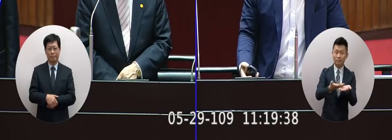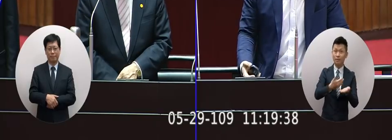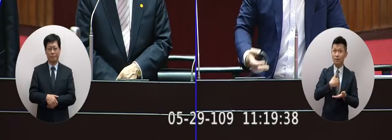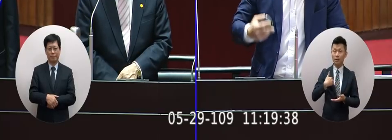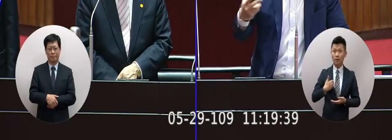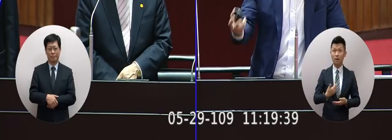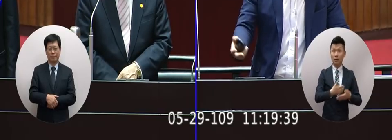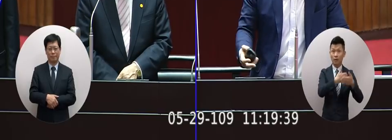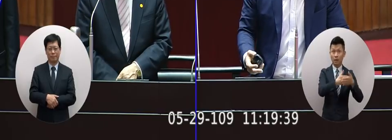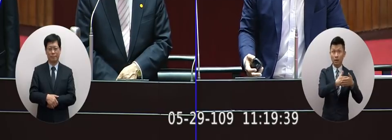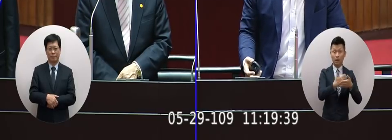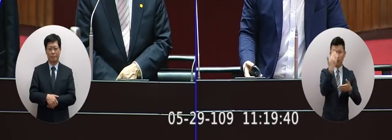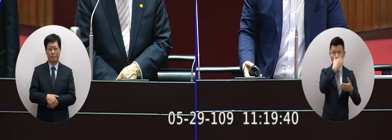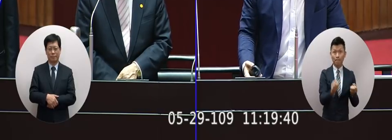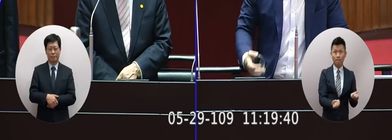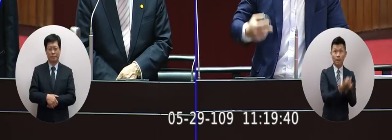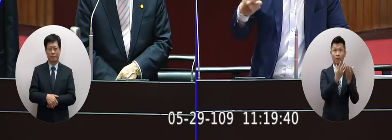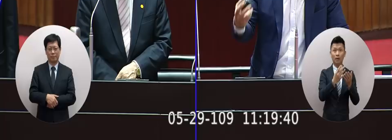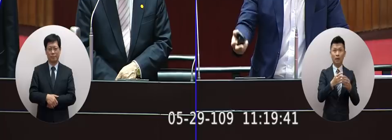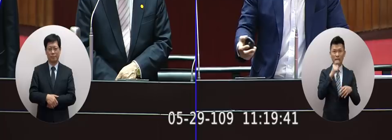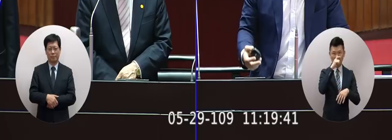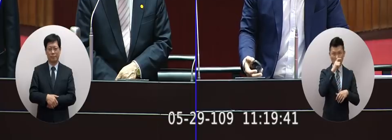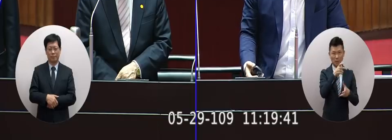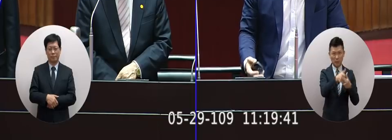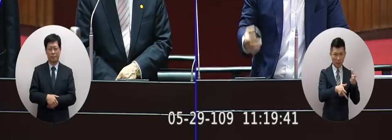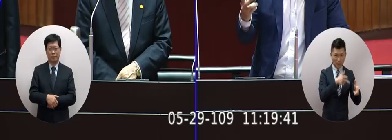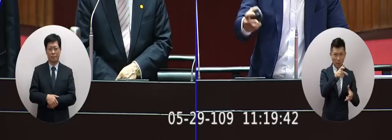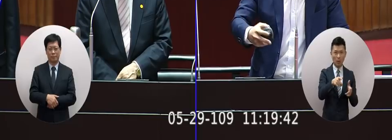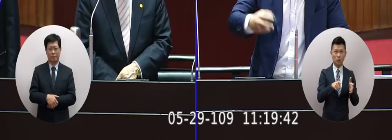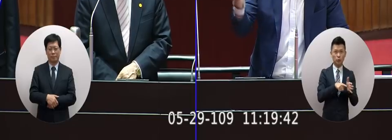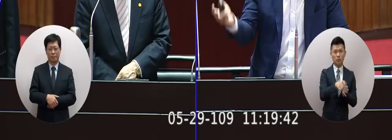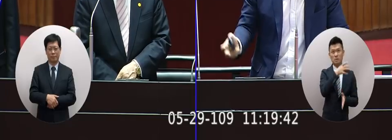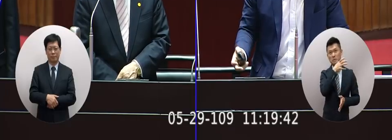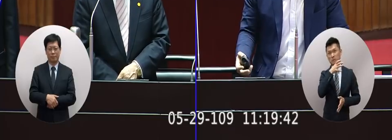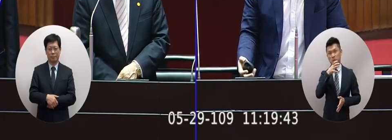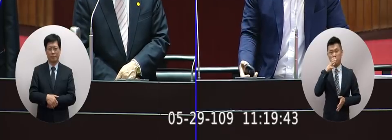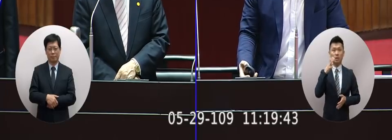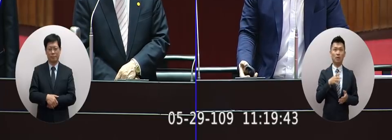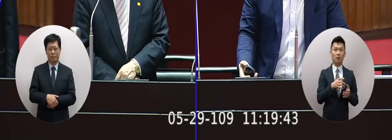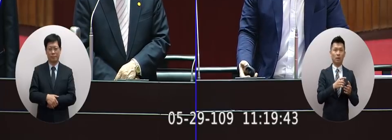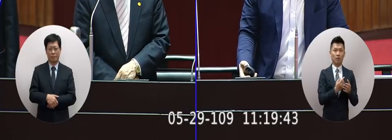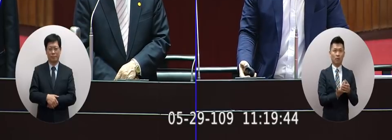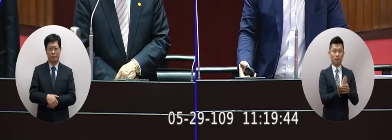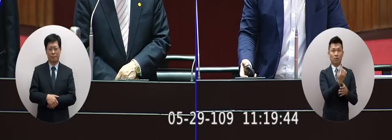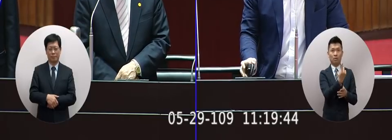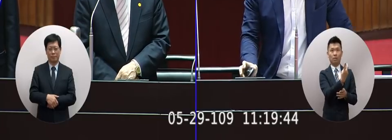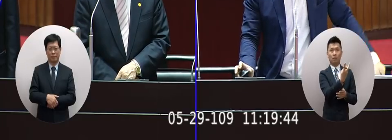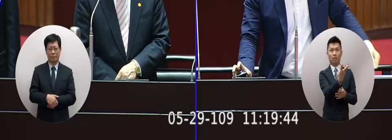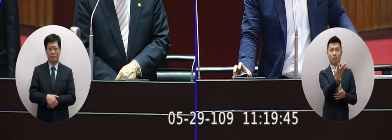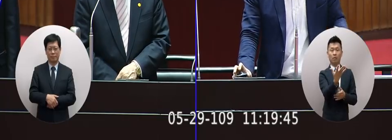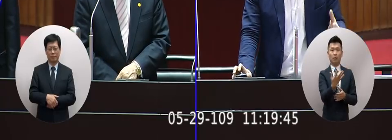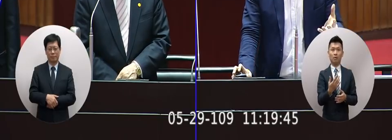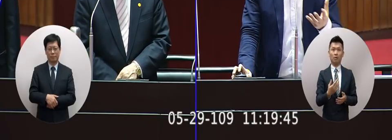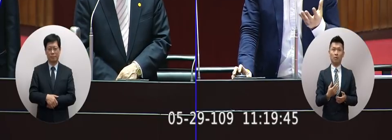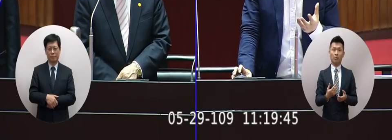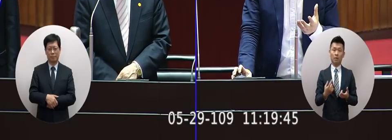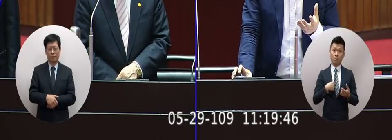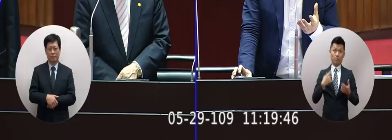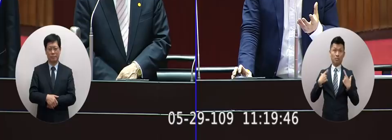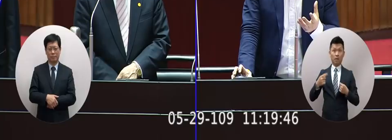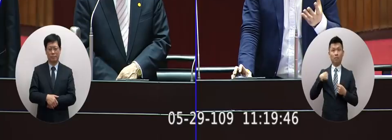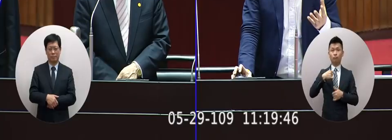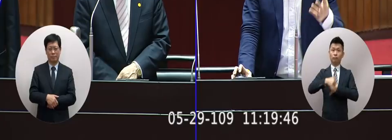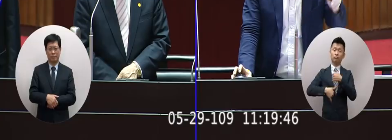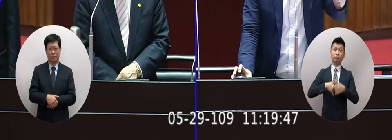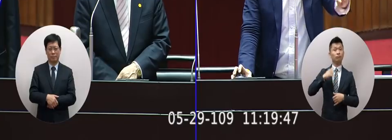个地沟油出来，连咪也三聚氰胺出来，连咪也专制独裁，拢为中国拼出来，全世界。啊，结果讲靠，我本来人